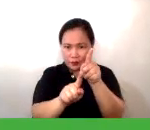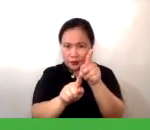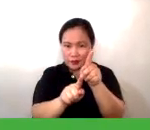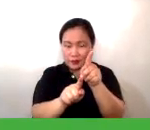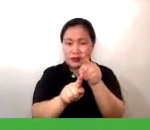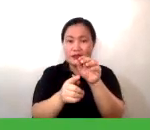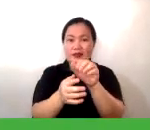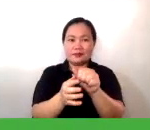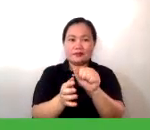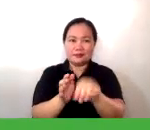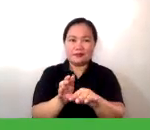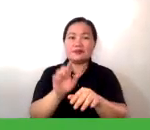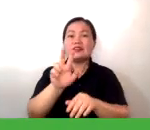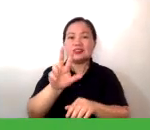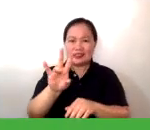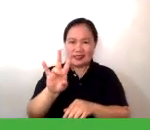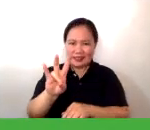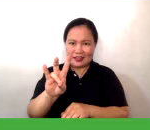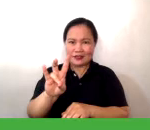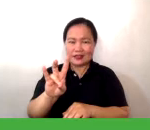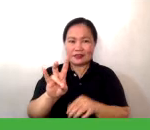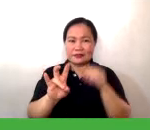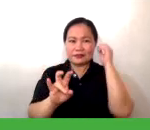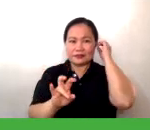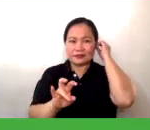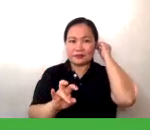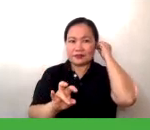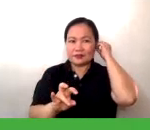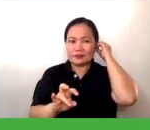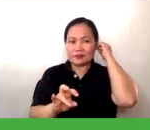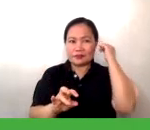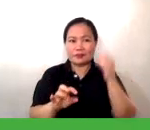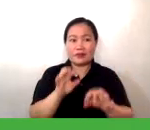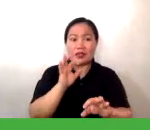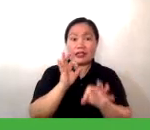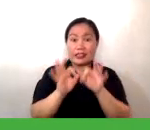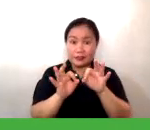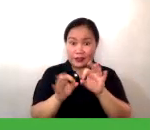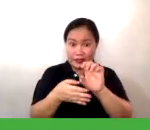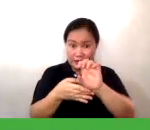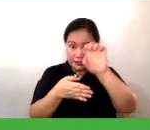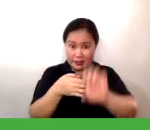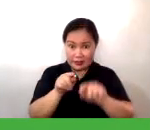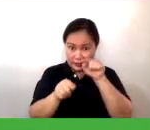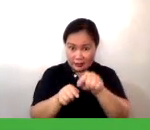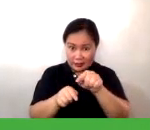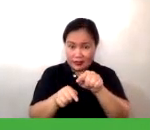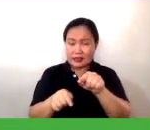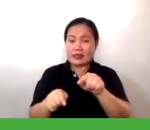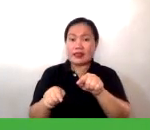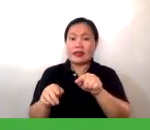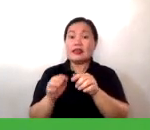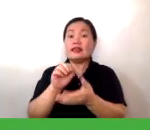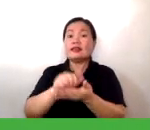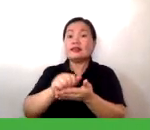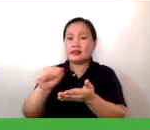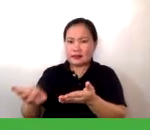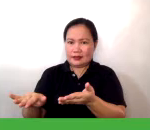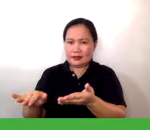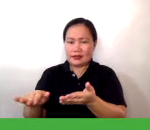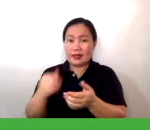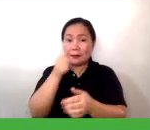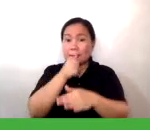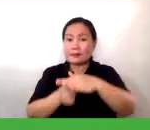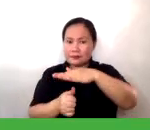2. So, nandito na yung decimal point mo. So, that is 37. Kapag ang decimal point ay nandito na sa dulo, hindi na yan nilalagay